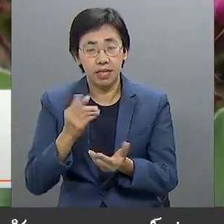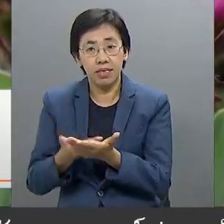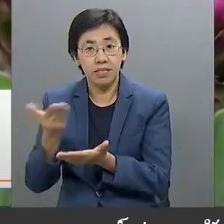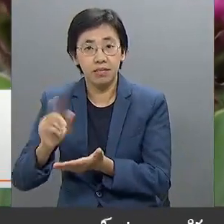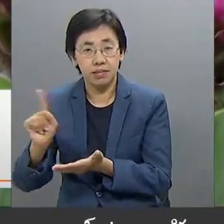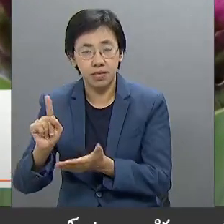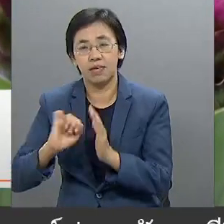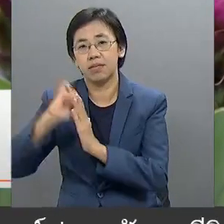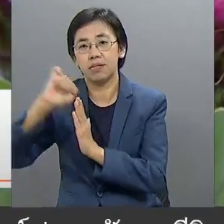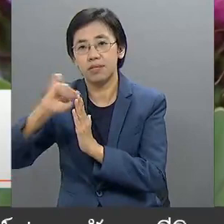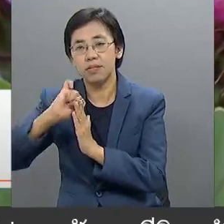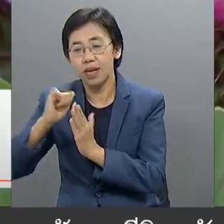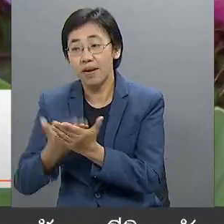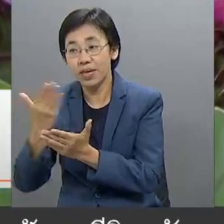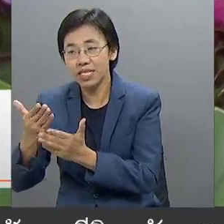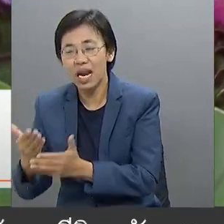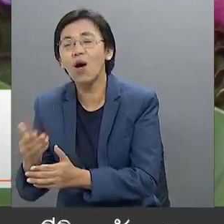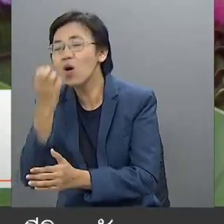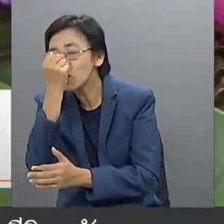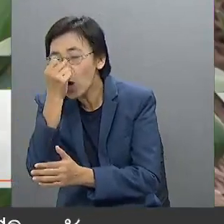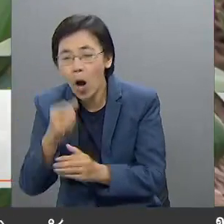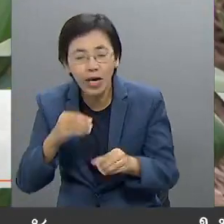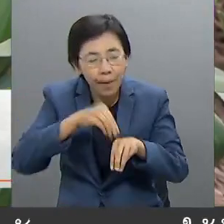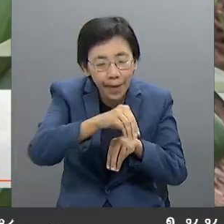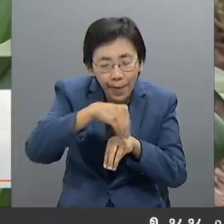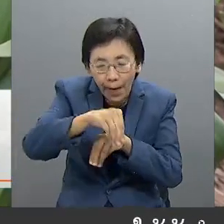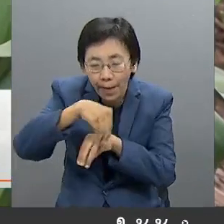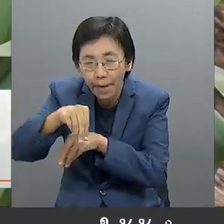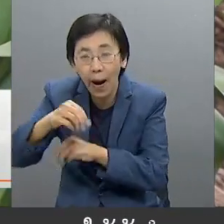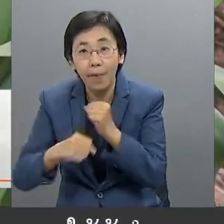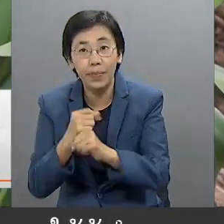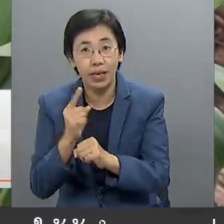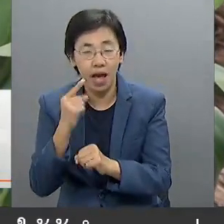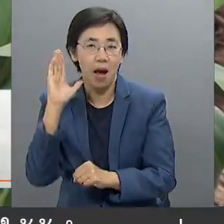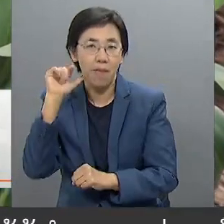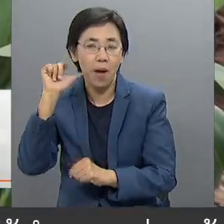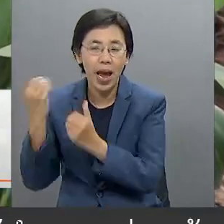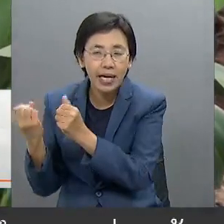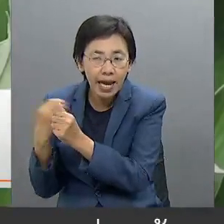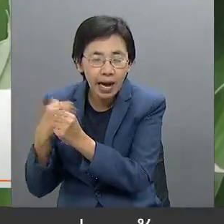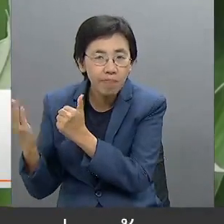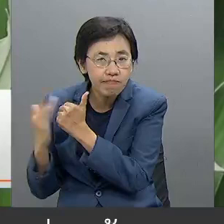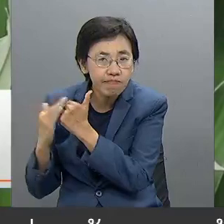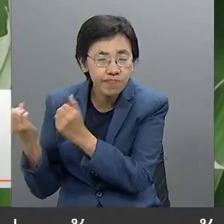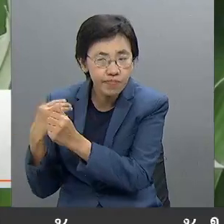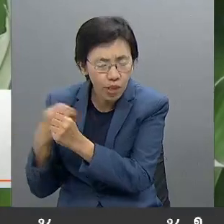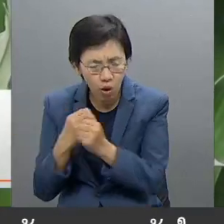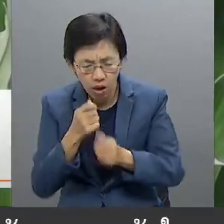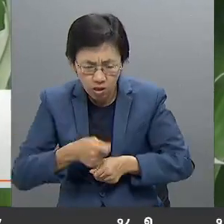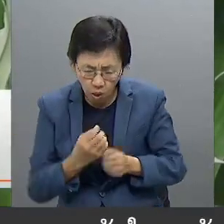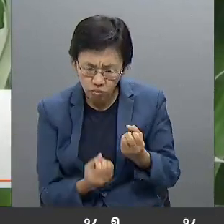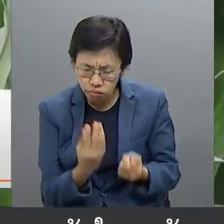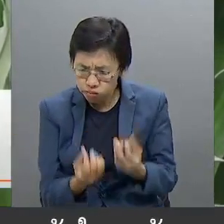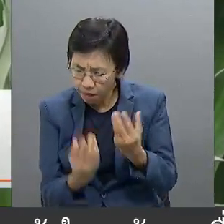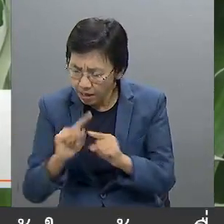ใหม่มาเริ่มทดลองปลูกเป็นปีแรกก็มีคุณพ่อคุณแม่เป็นพี่เลี้ยงนะคะแล้วก็สอนเรื่องการเพาะพันธุ์ต้นไม้ต่างๆจน